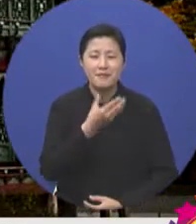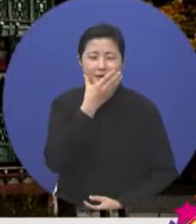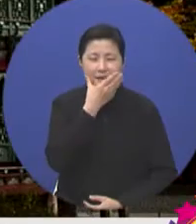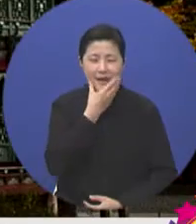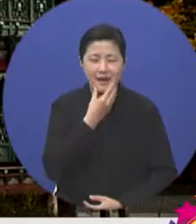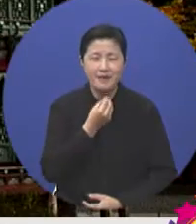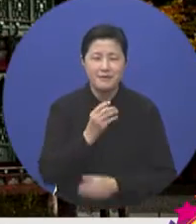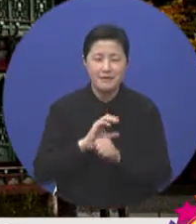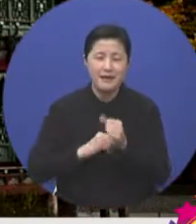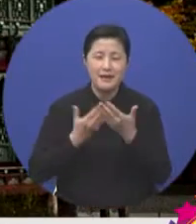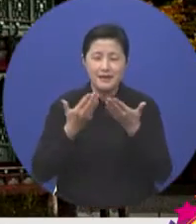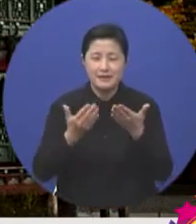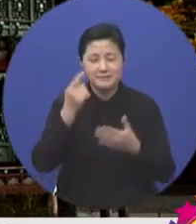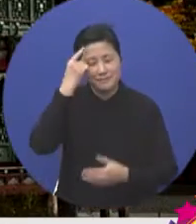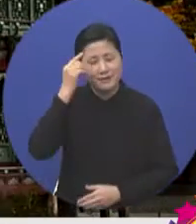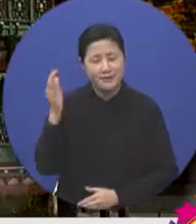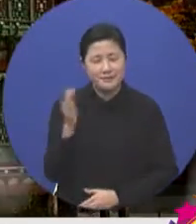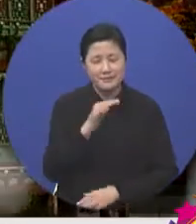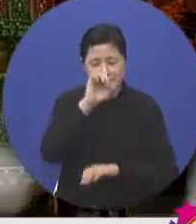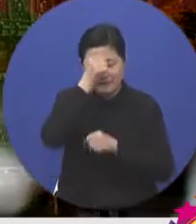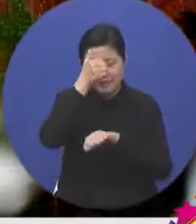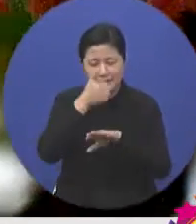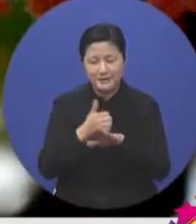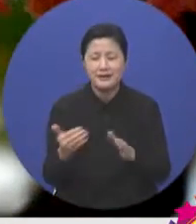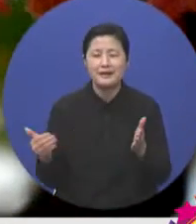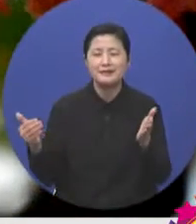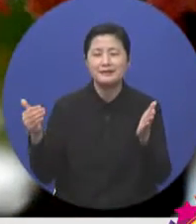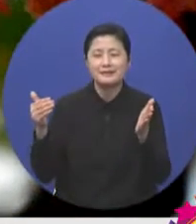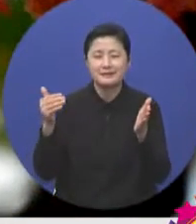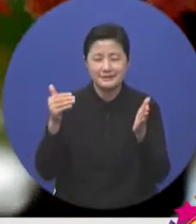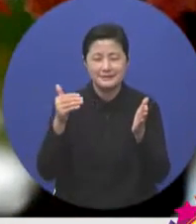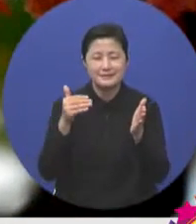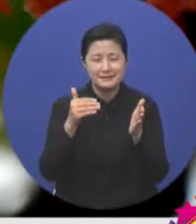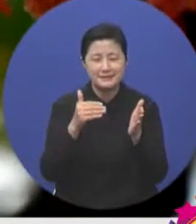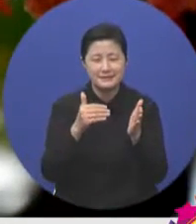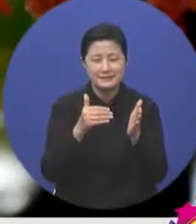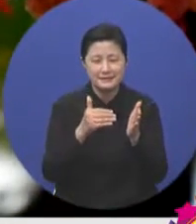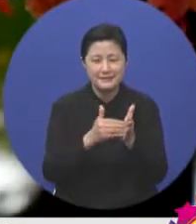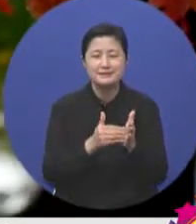행복하게 해줄 거야. 머리에 잡아둔 까지